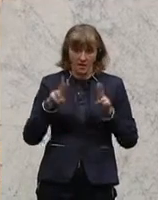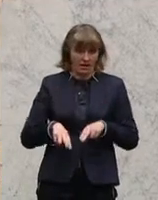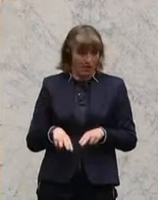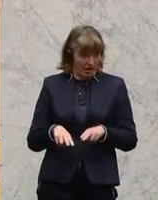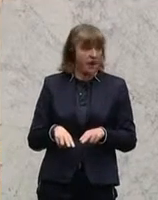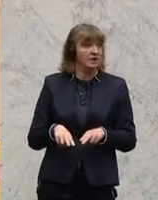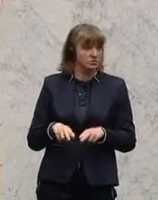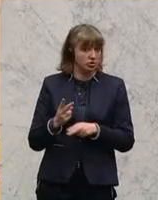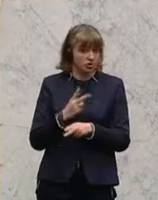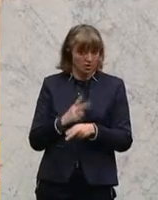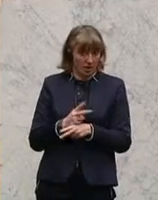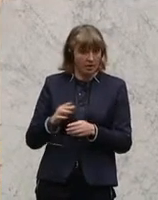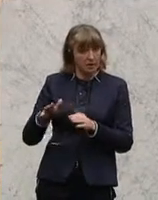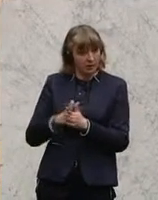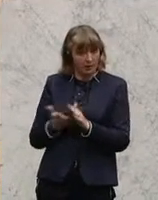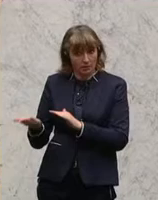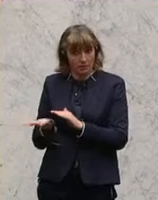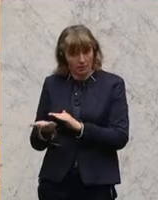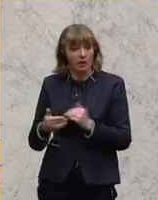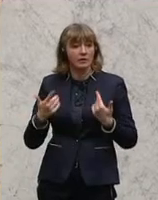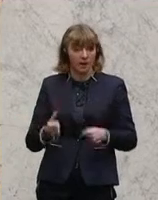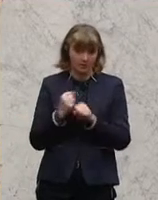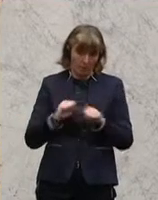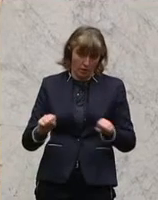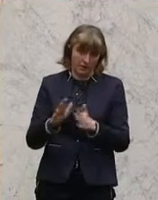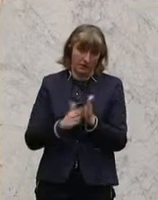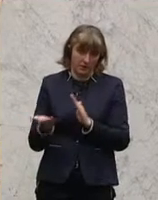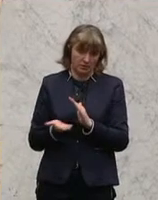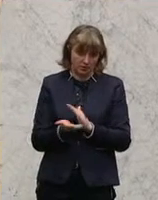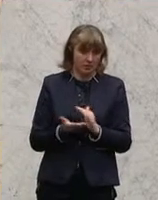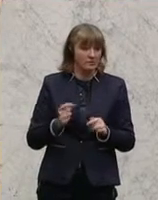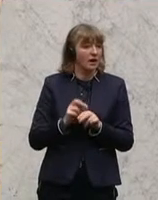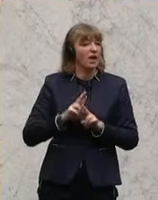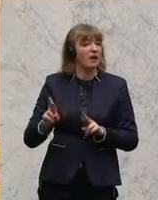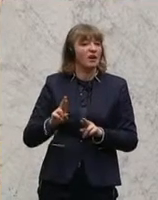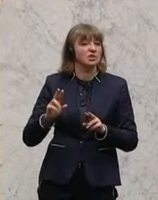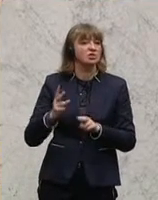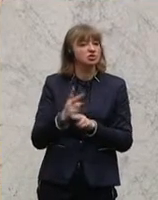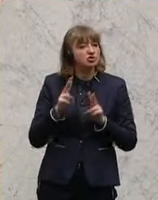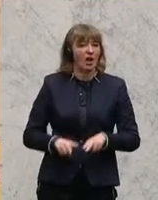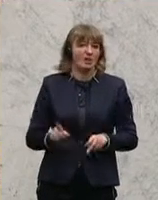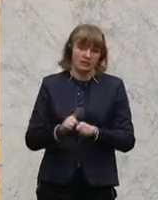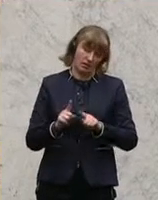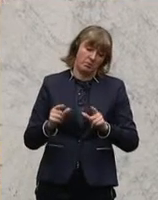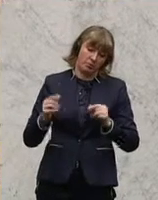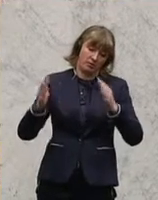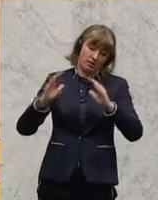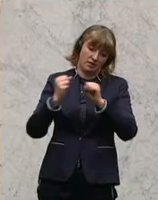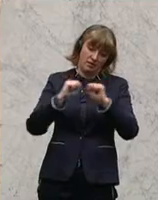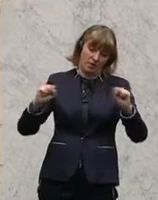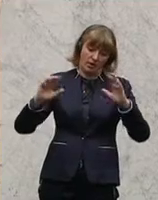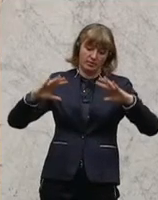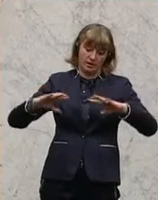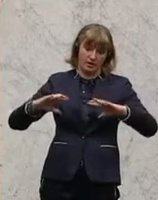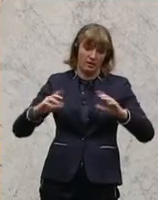zu schrauben beginnt, der schraubt auch an der Demokratie. Der Rechtsstaat ist die andere Seite der Demokratie. Wenn Sie den Rechtsstaat